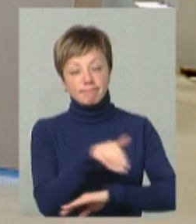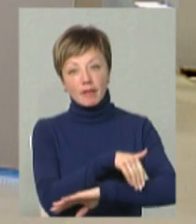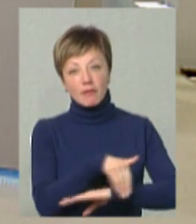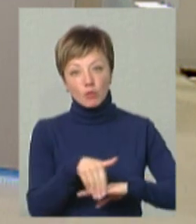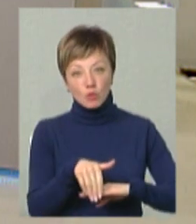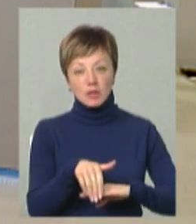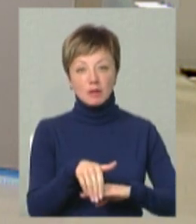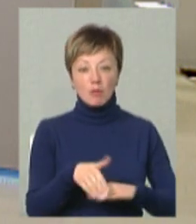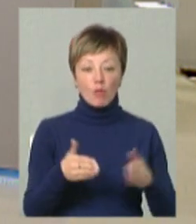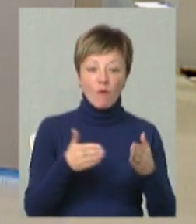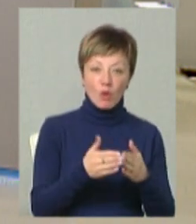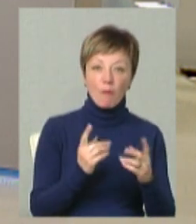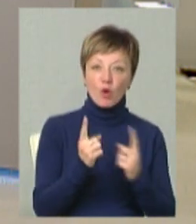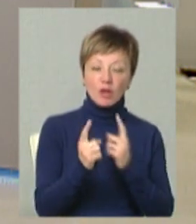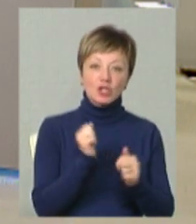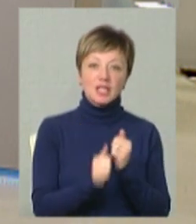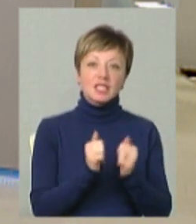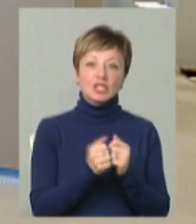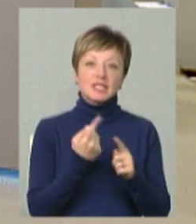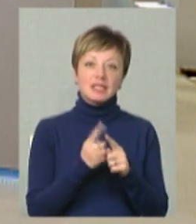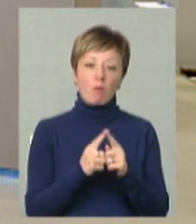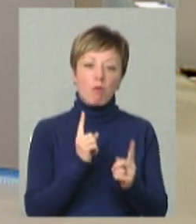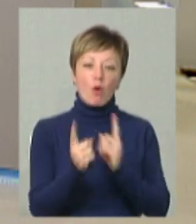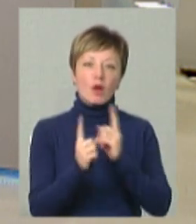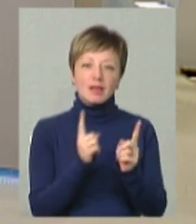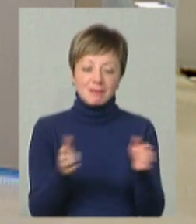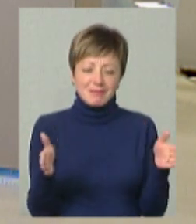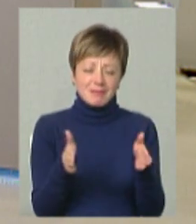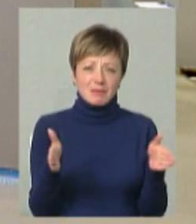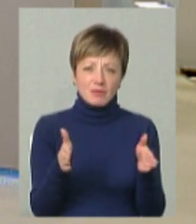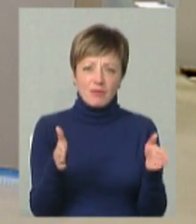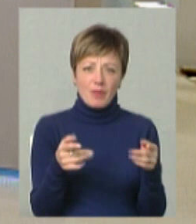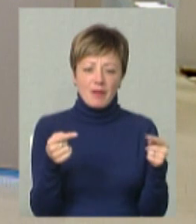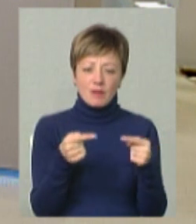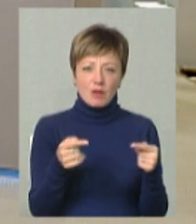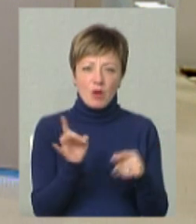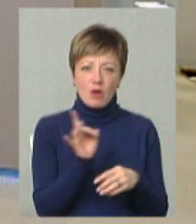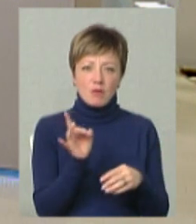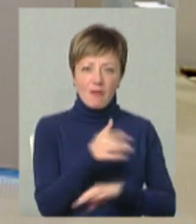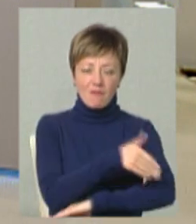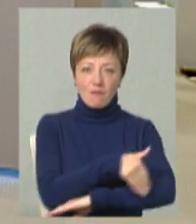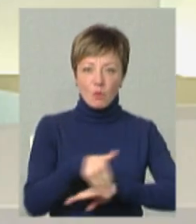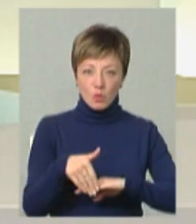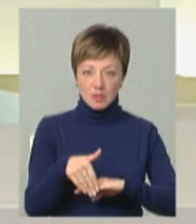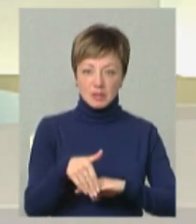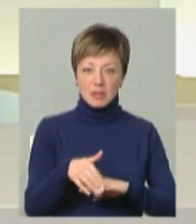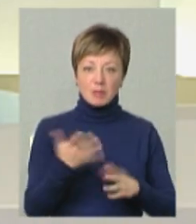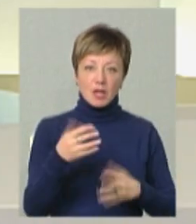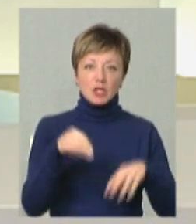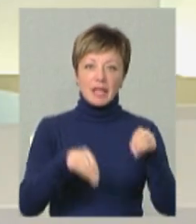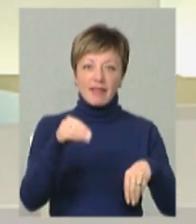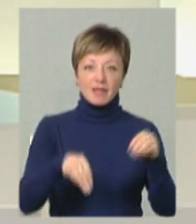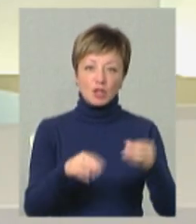вулиць, провулків, проїздів. Найчастіше це проїзди, тому що вони дуже вузькі і вони не відповідають параметрам вулиці у садівничих